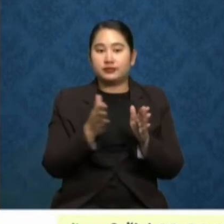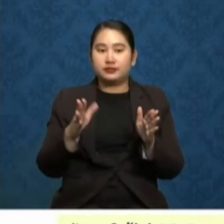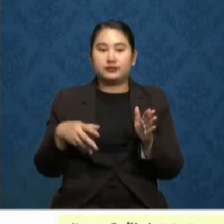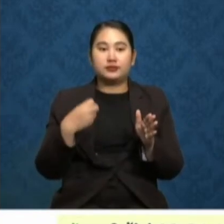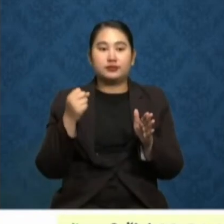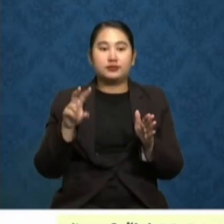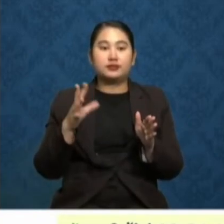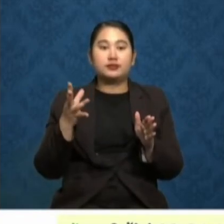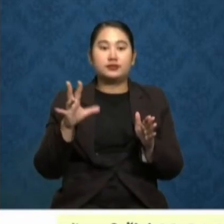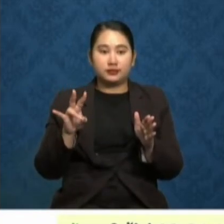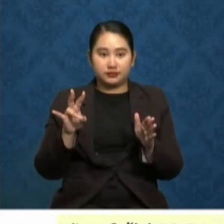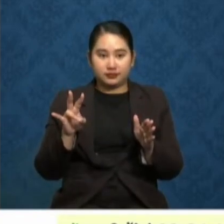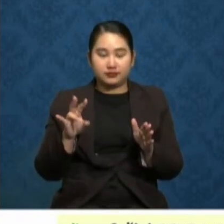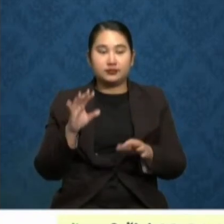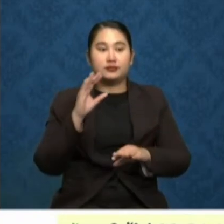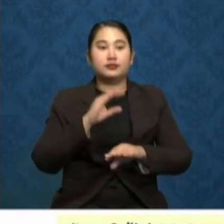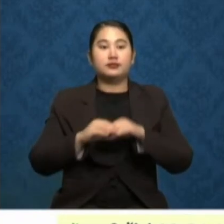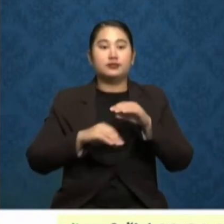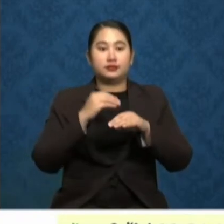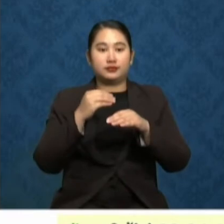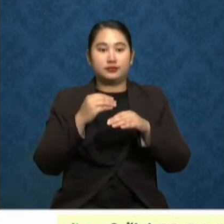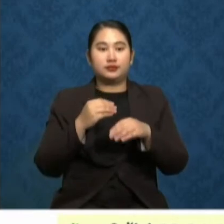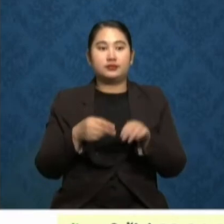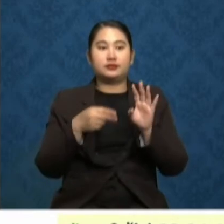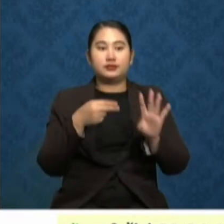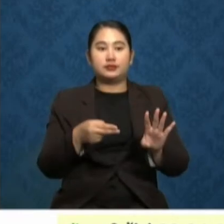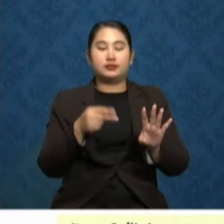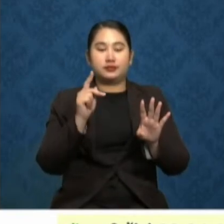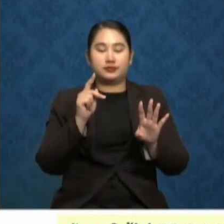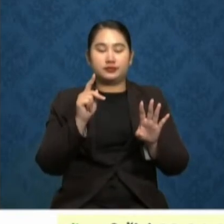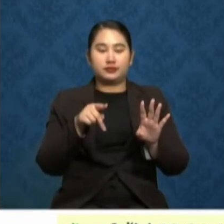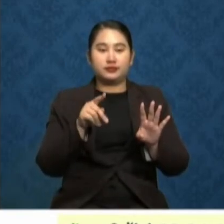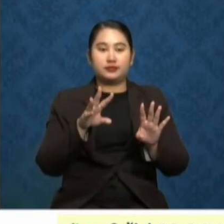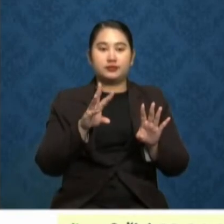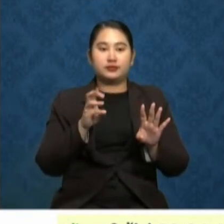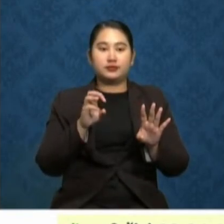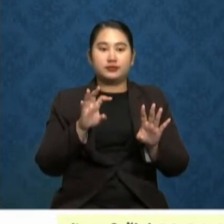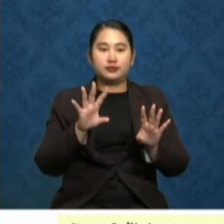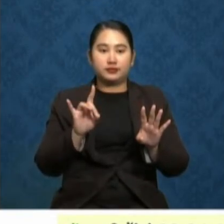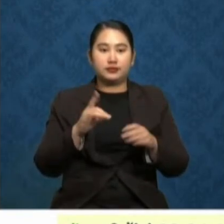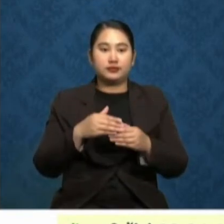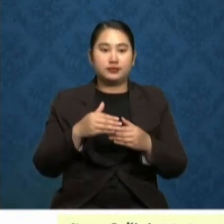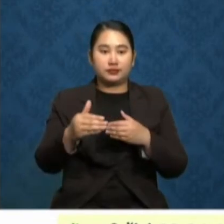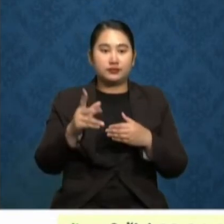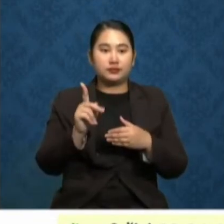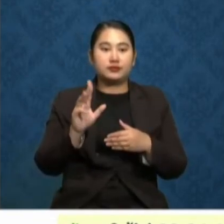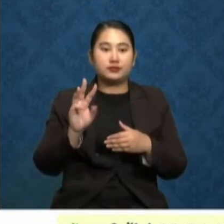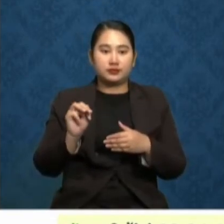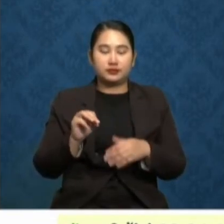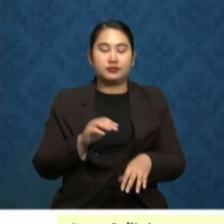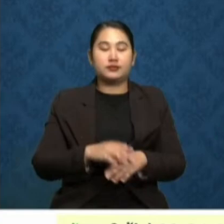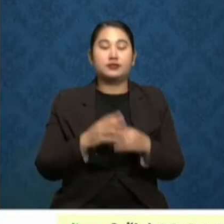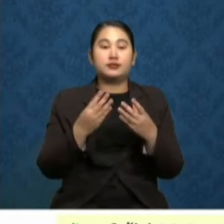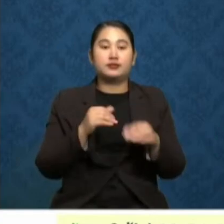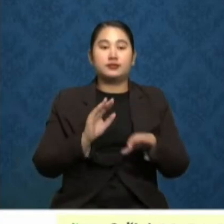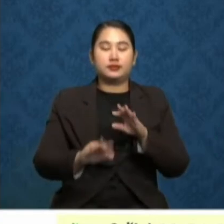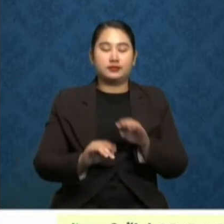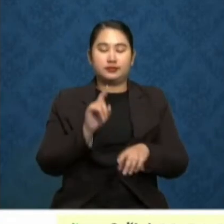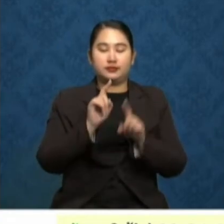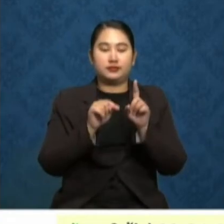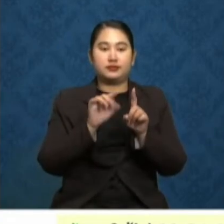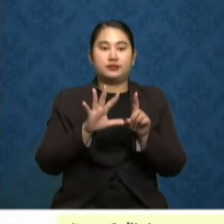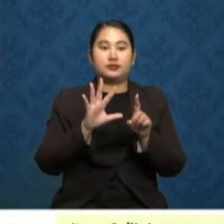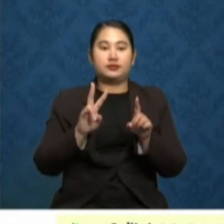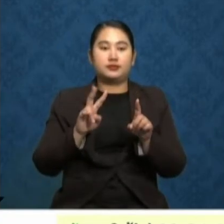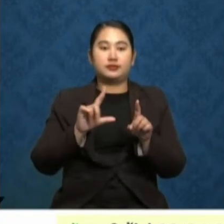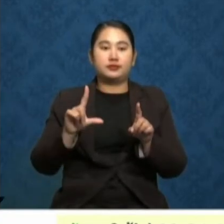จำนวทงสิ้น 41,168 กิโลเมตรเน้อที่ประมาณ 2.52 ล้านไล่